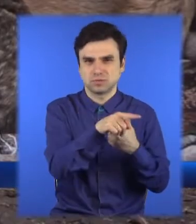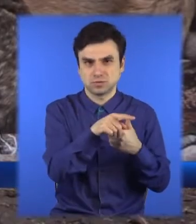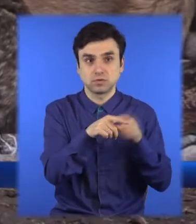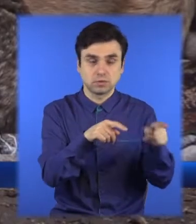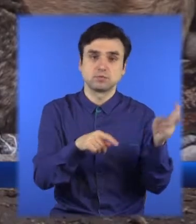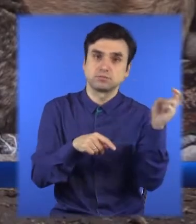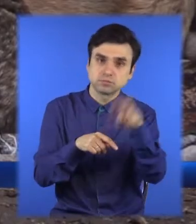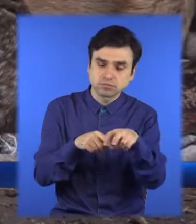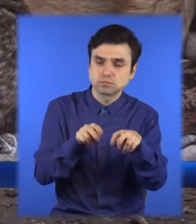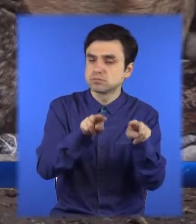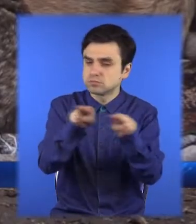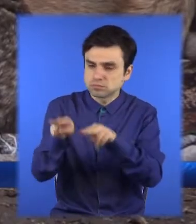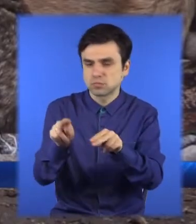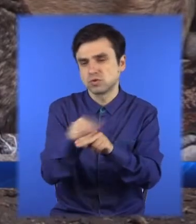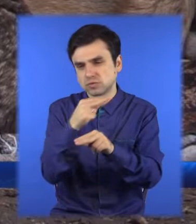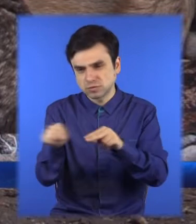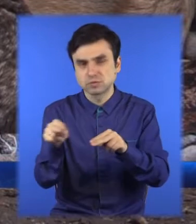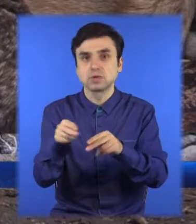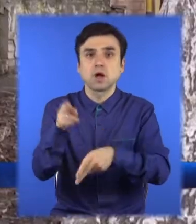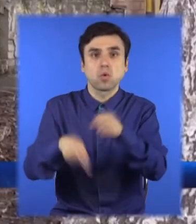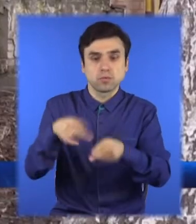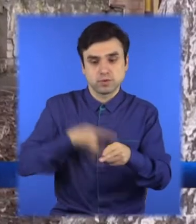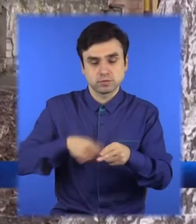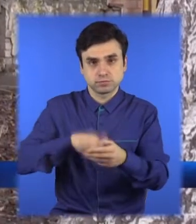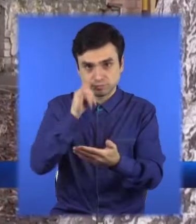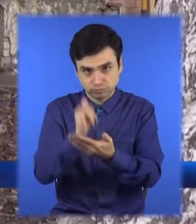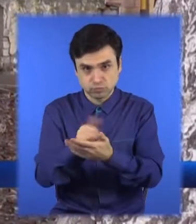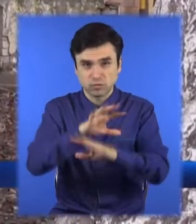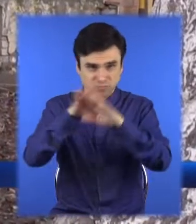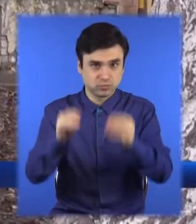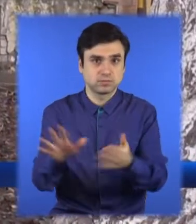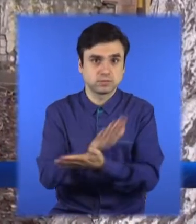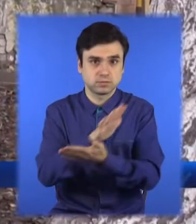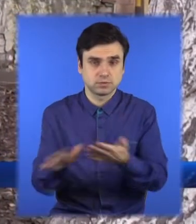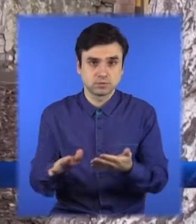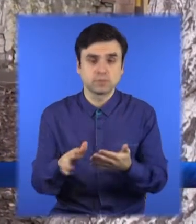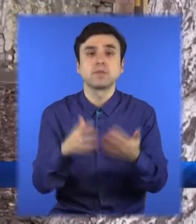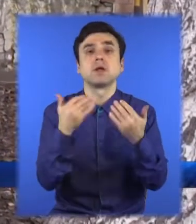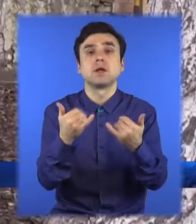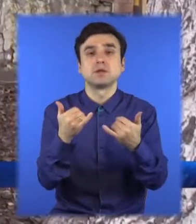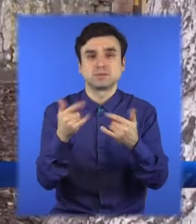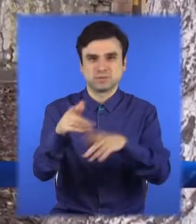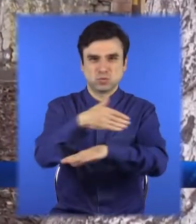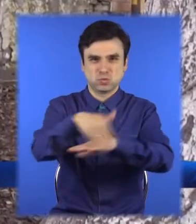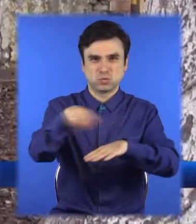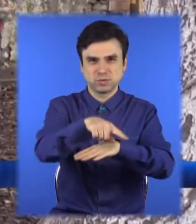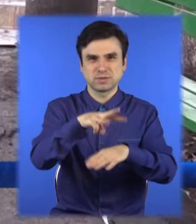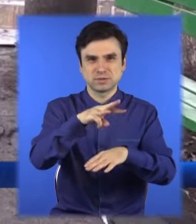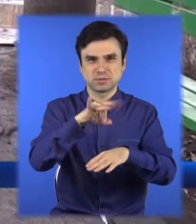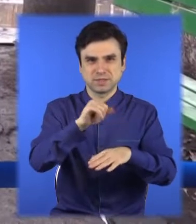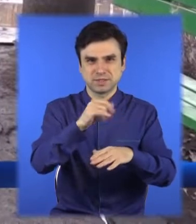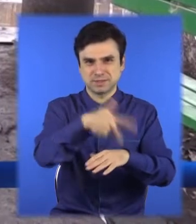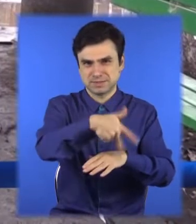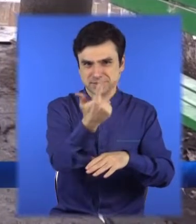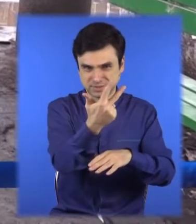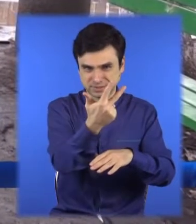найважливіше – простерилізують. І це все цілком безкоштовно. Насамперед, адресу проспект Миру, 33, представники центру